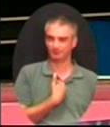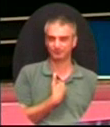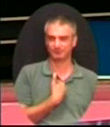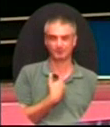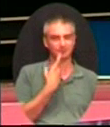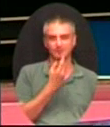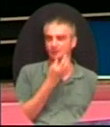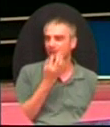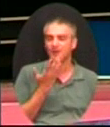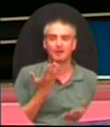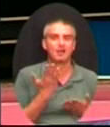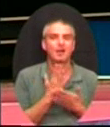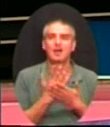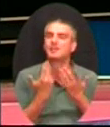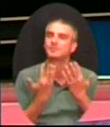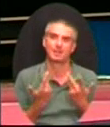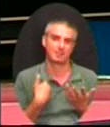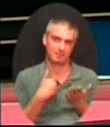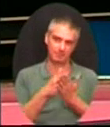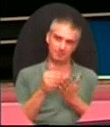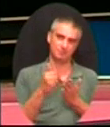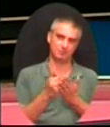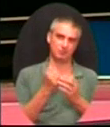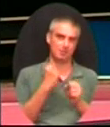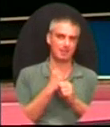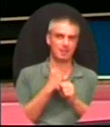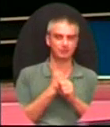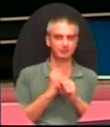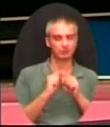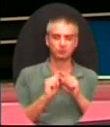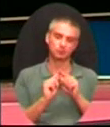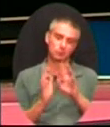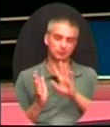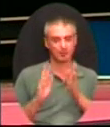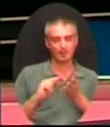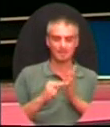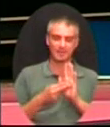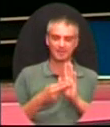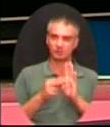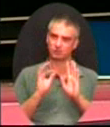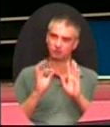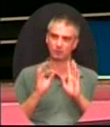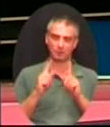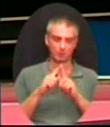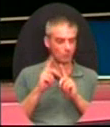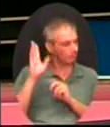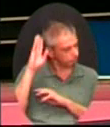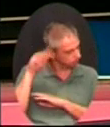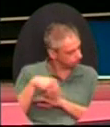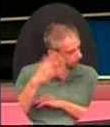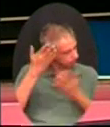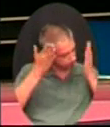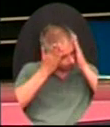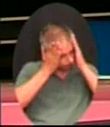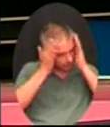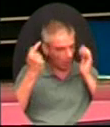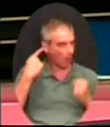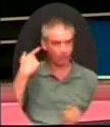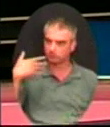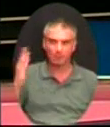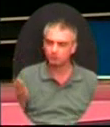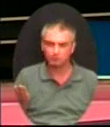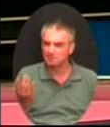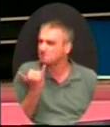עצמי, עד מתי? אנחנו נמשיך לנהל פה איזה סוג של מדיניות של בת יענה, פשוט אומנים את ראשנו